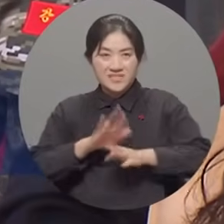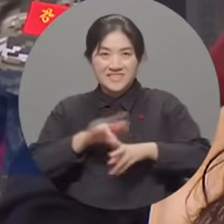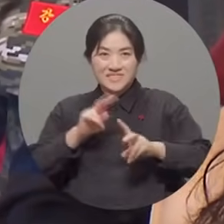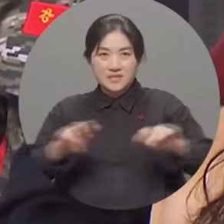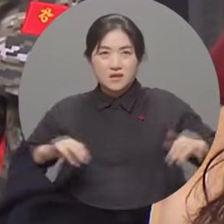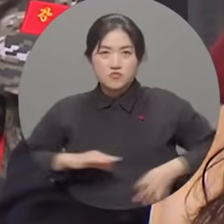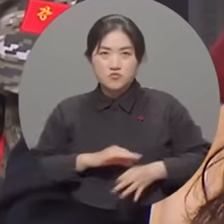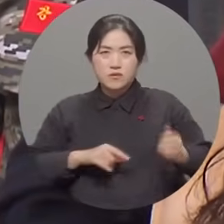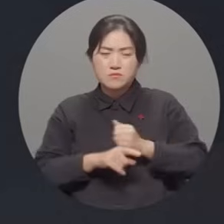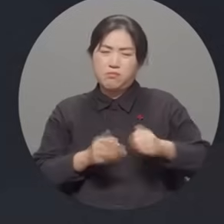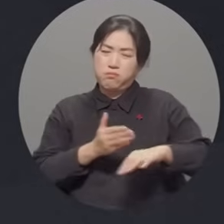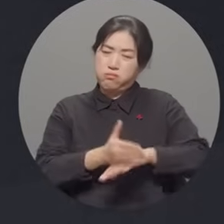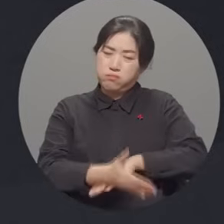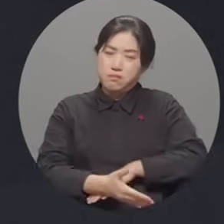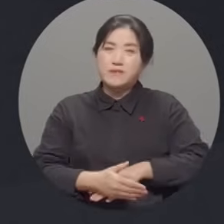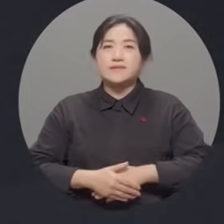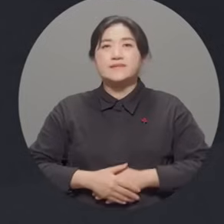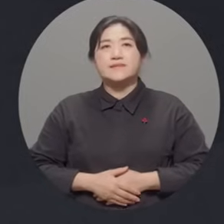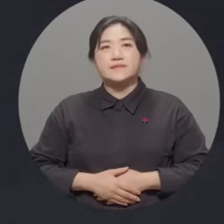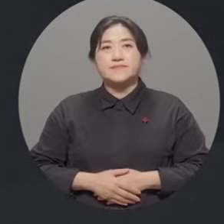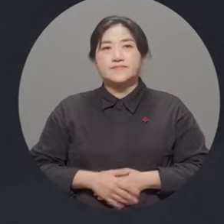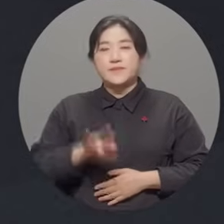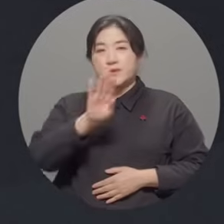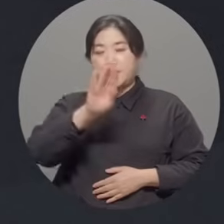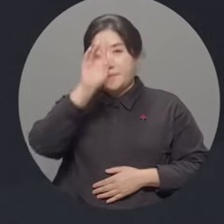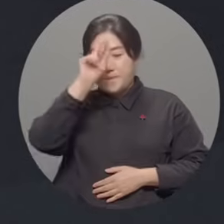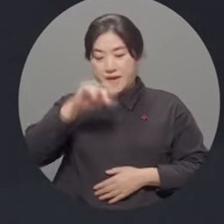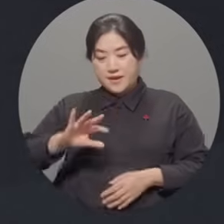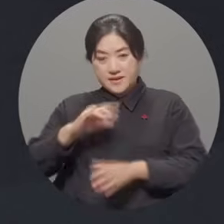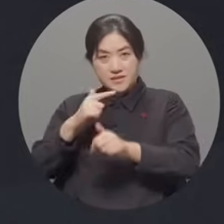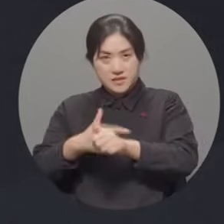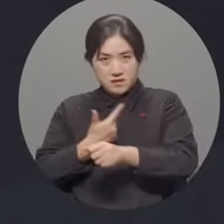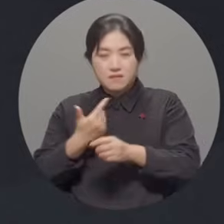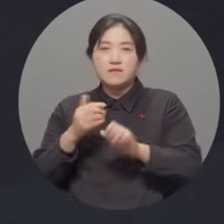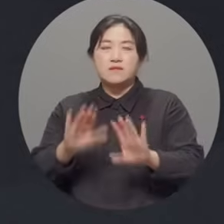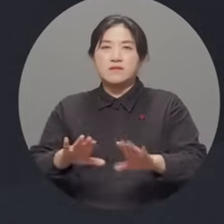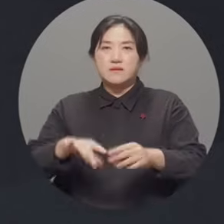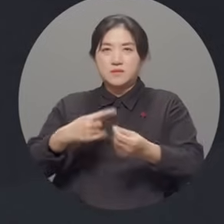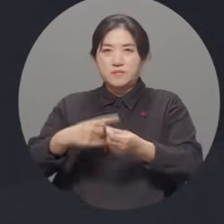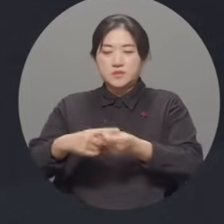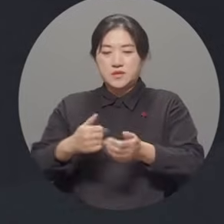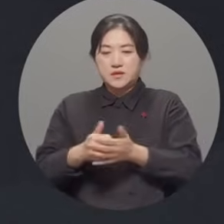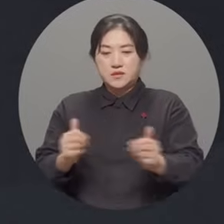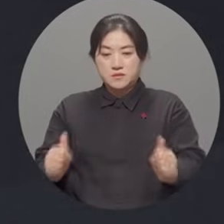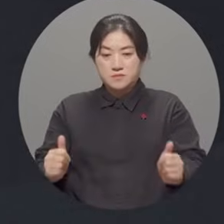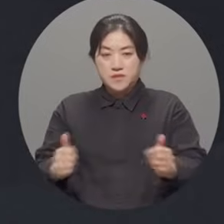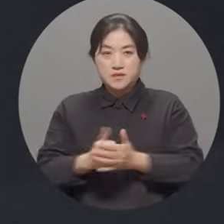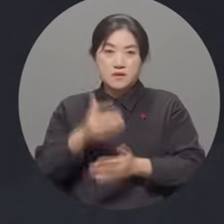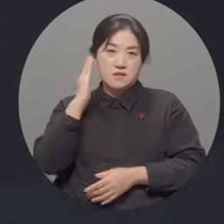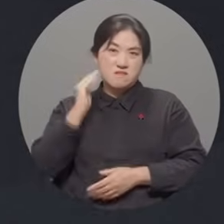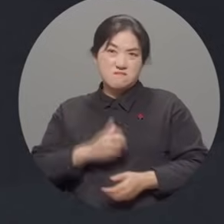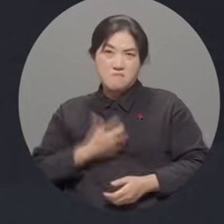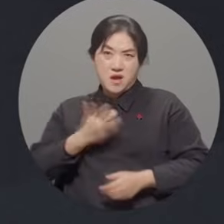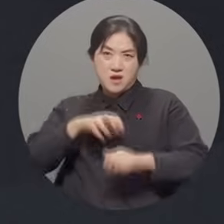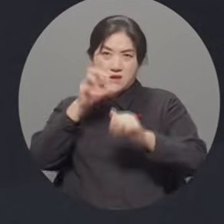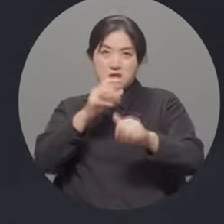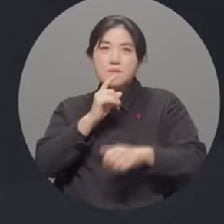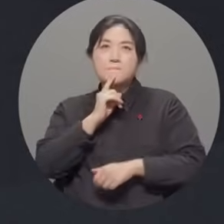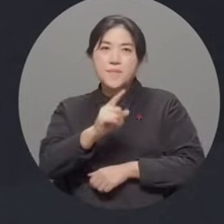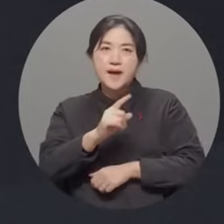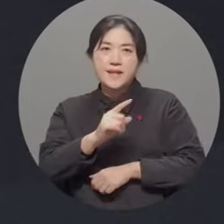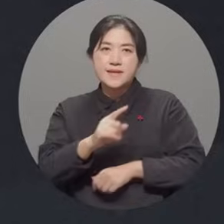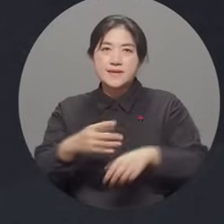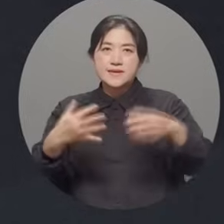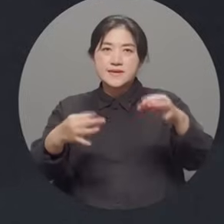합니다. 박 대령은 이어진 첫 번째 공판에서도 대통령이 격노하며 질책했다는 얘기를